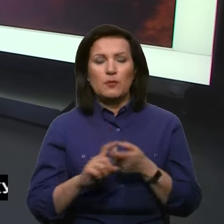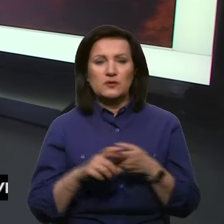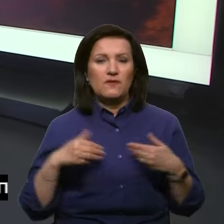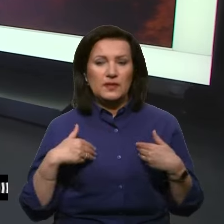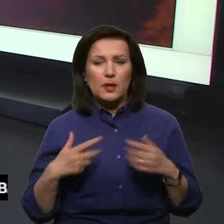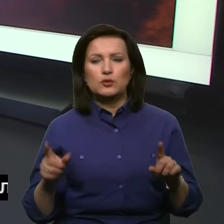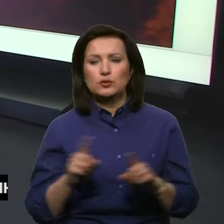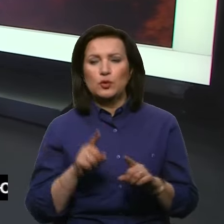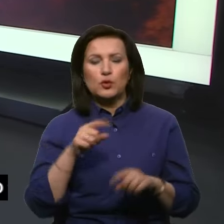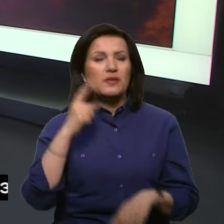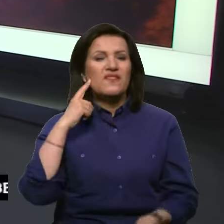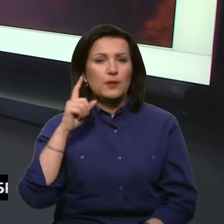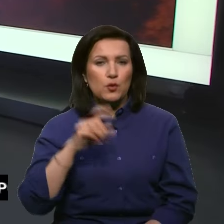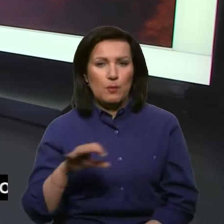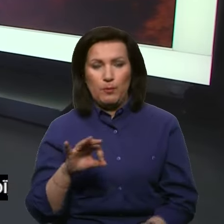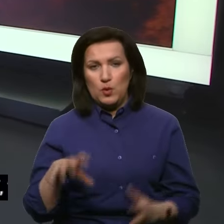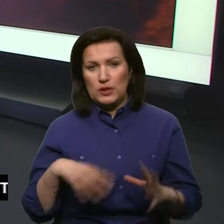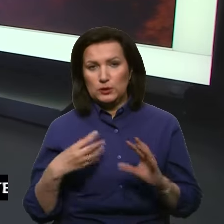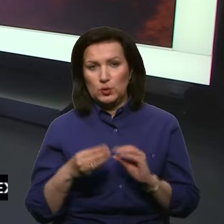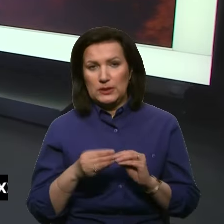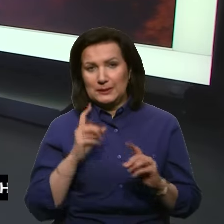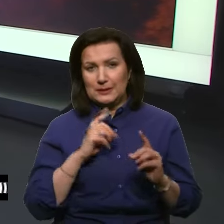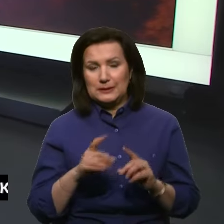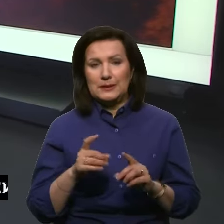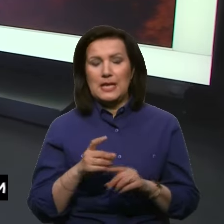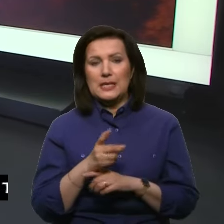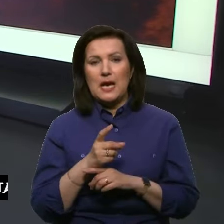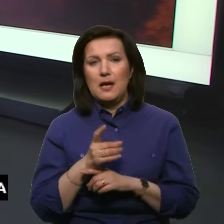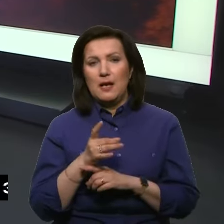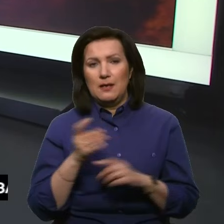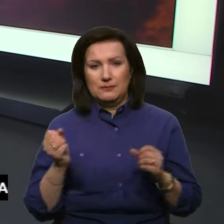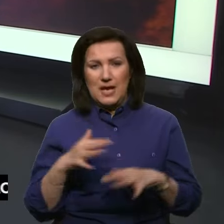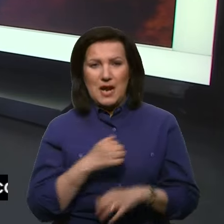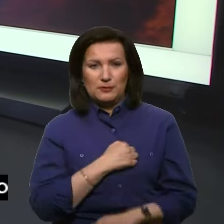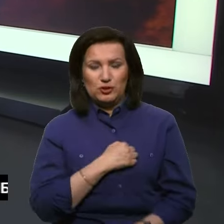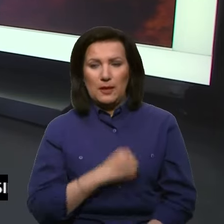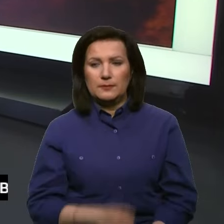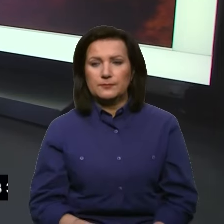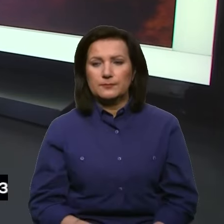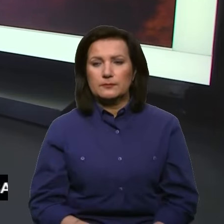вітаю тебе. То що тобі відомо про результати засідання «Рамштайн»?